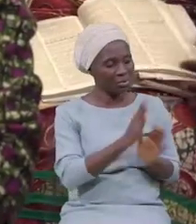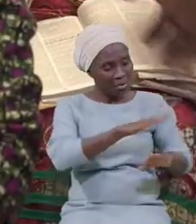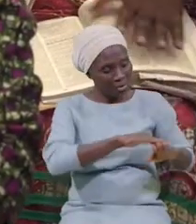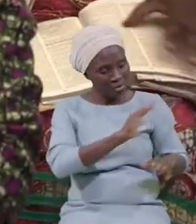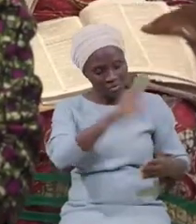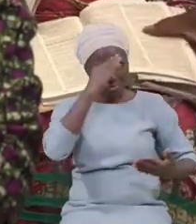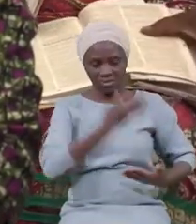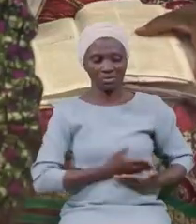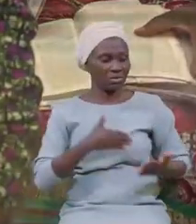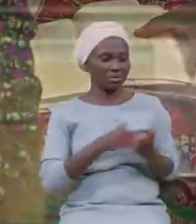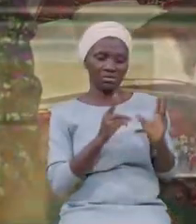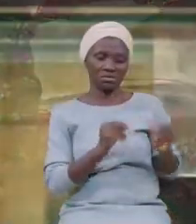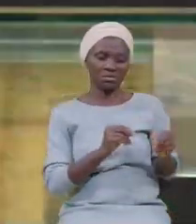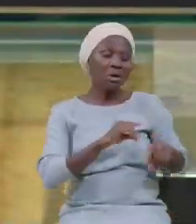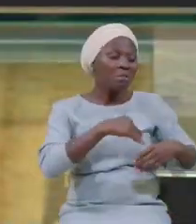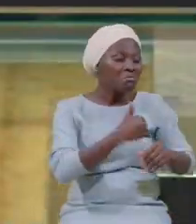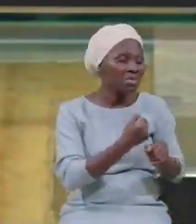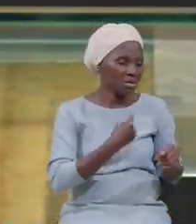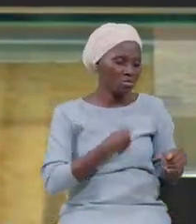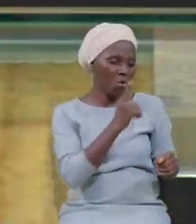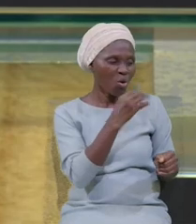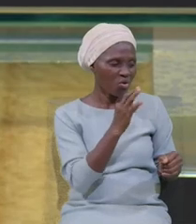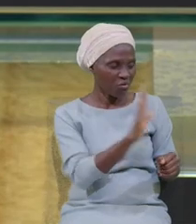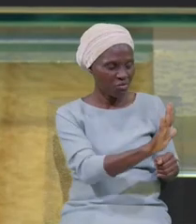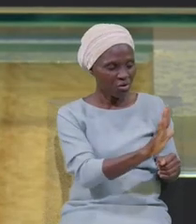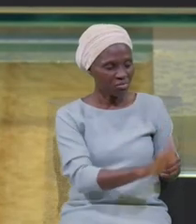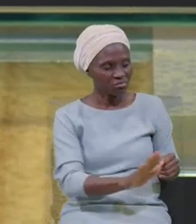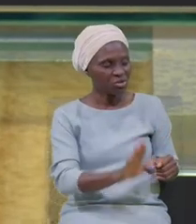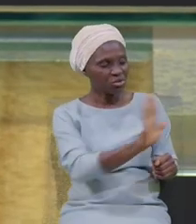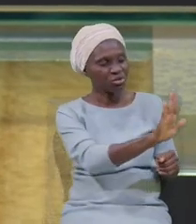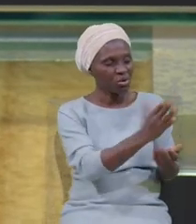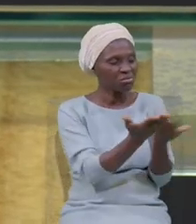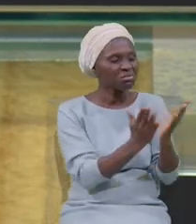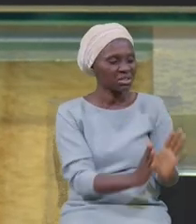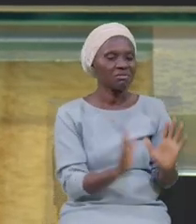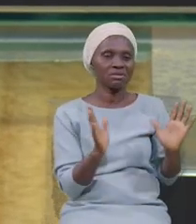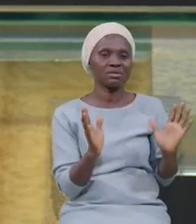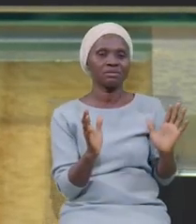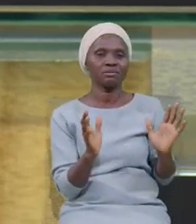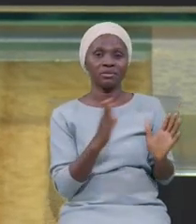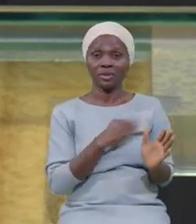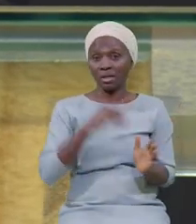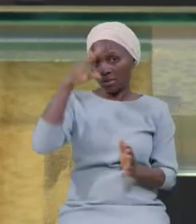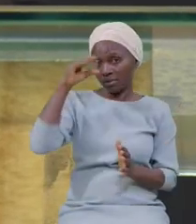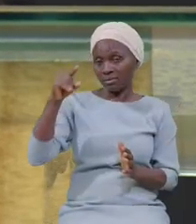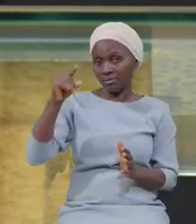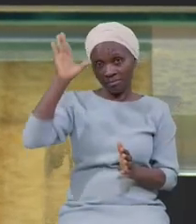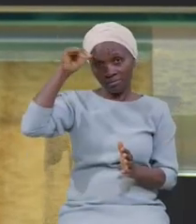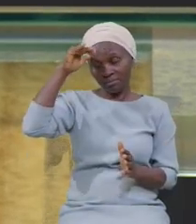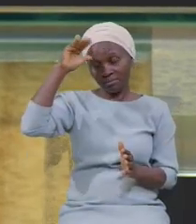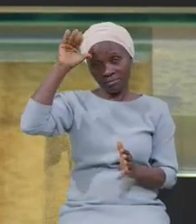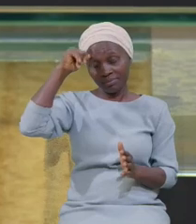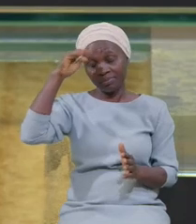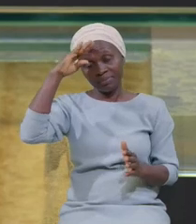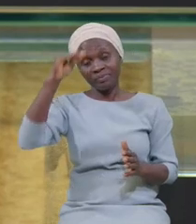fils. Traite-moi comme l'un de tes mercenaires. Et il se leva, ce passement qu'il